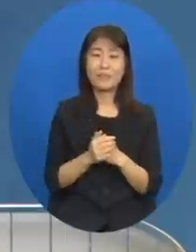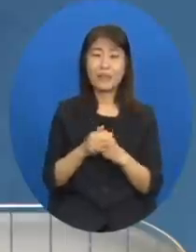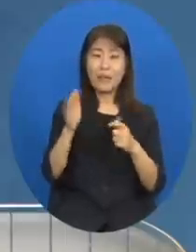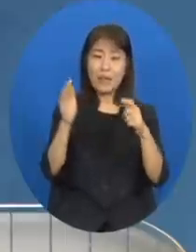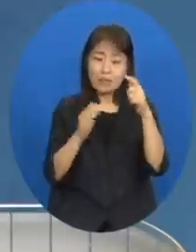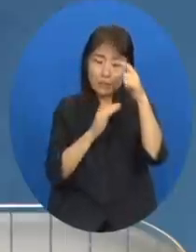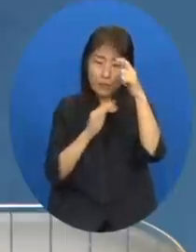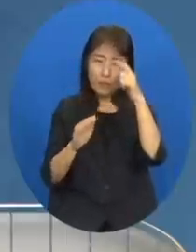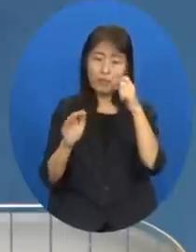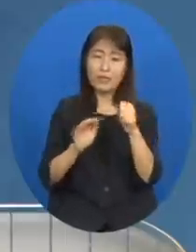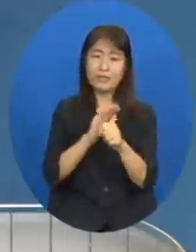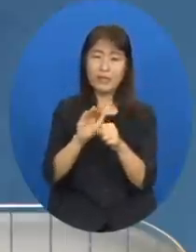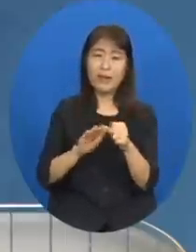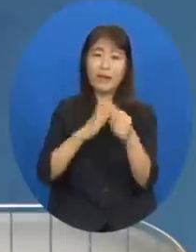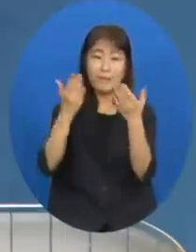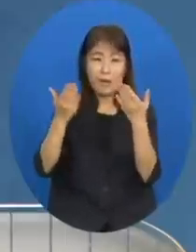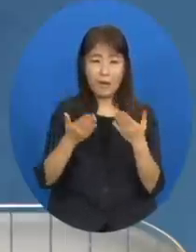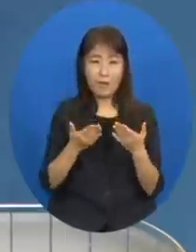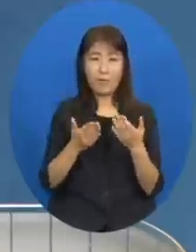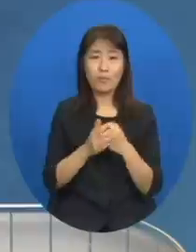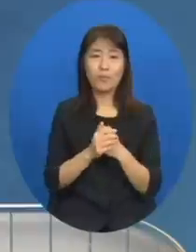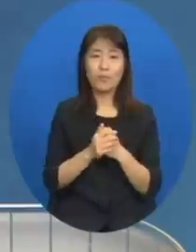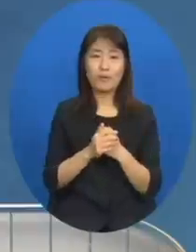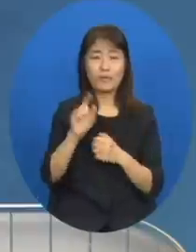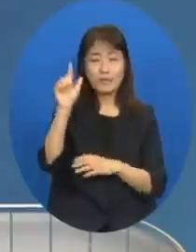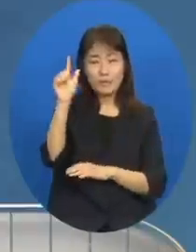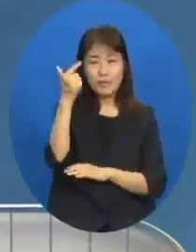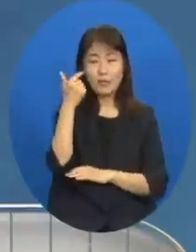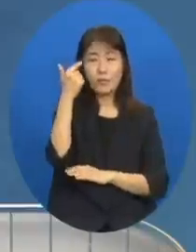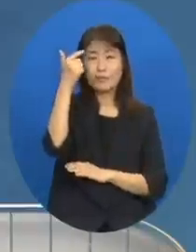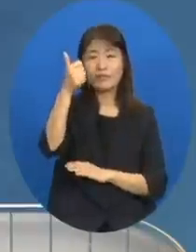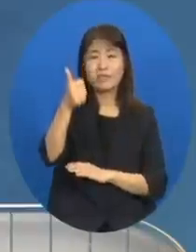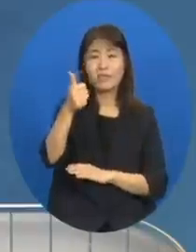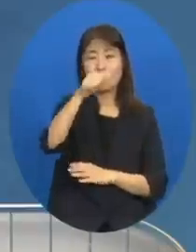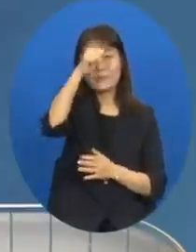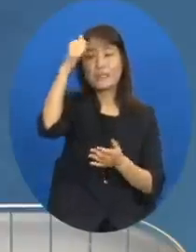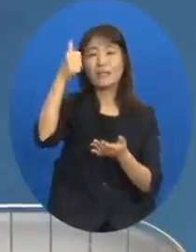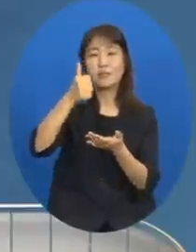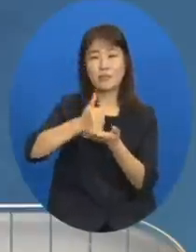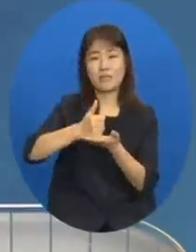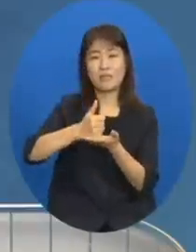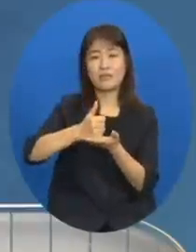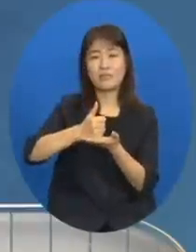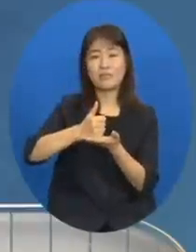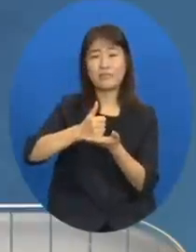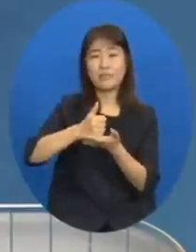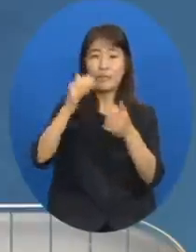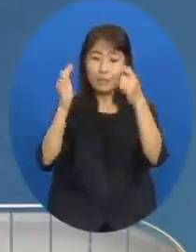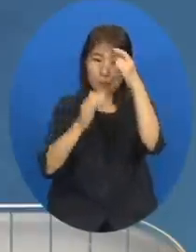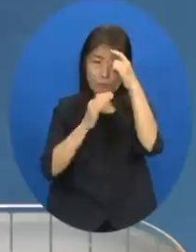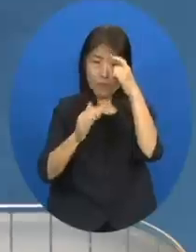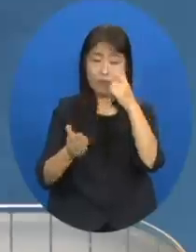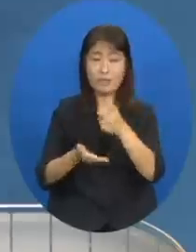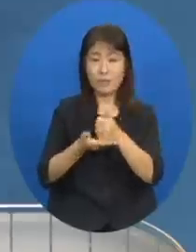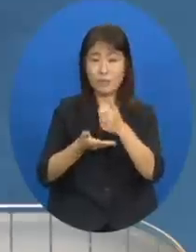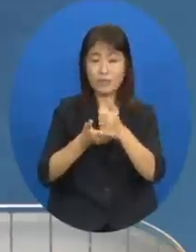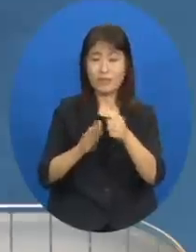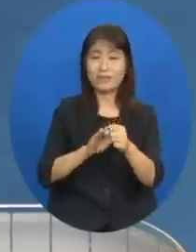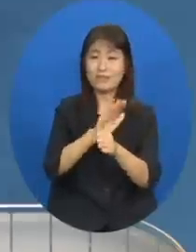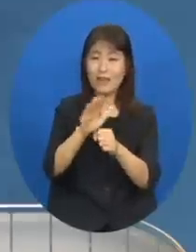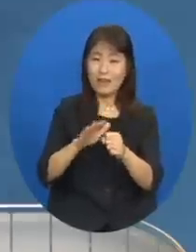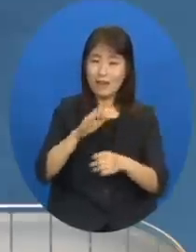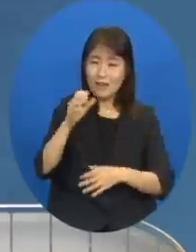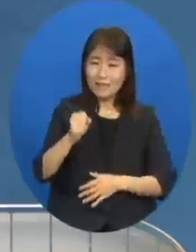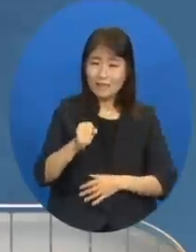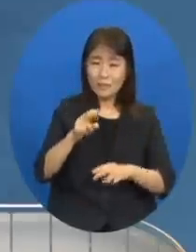성도들의 사랑을 많이 받았습니다 김다희 목사님 또 우리 장로님들 교우들의 섬김과 사랑으로